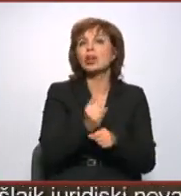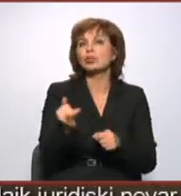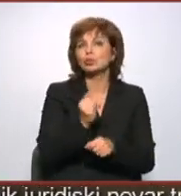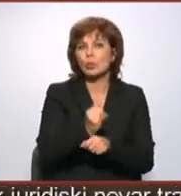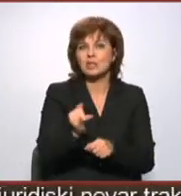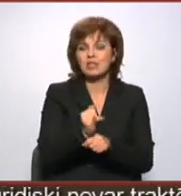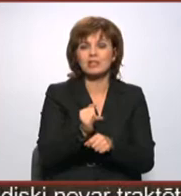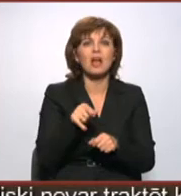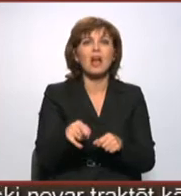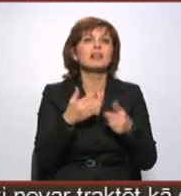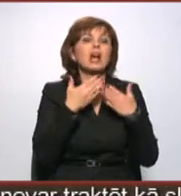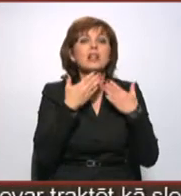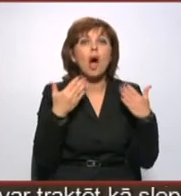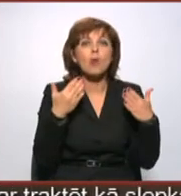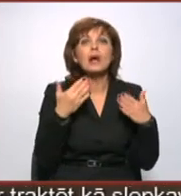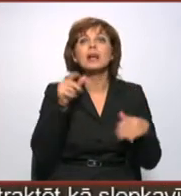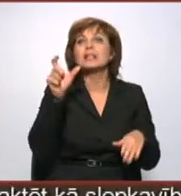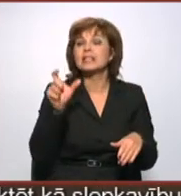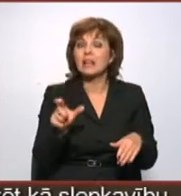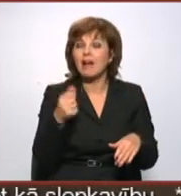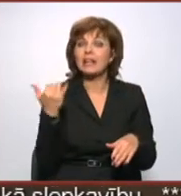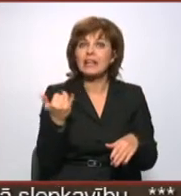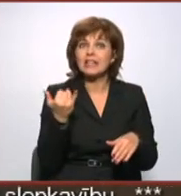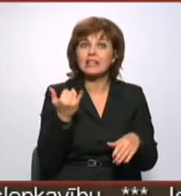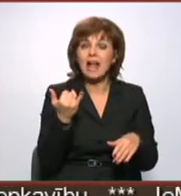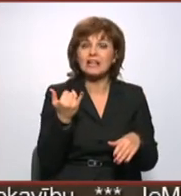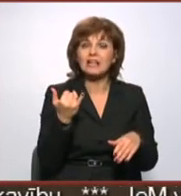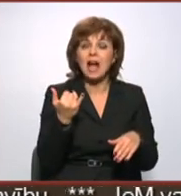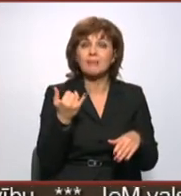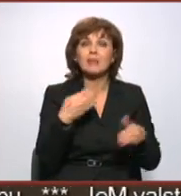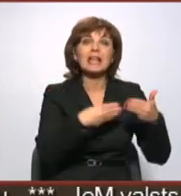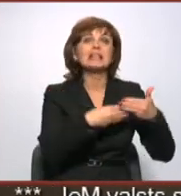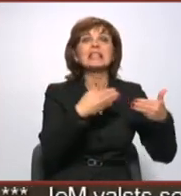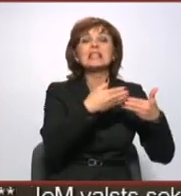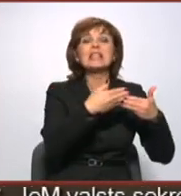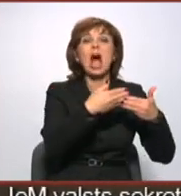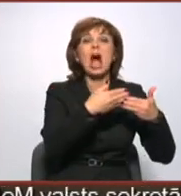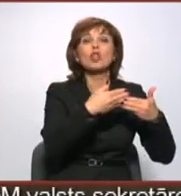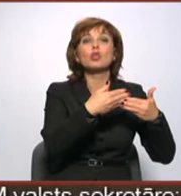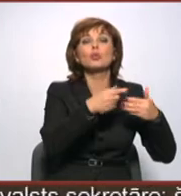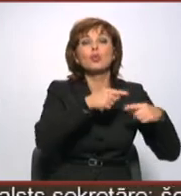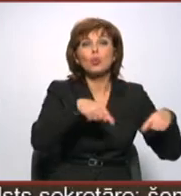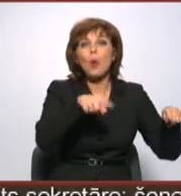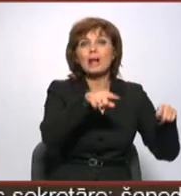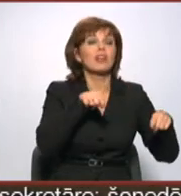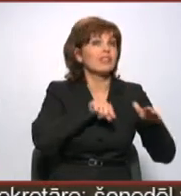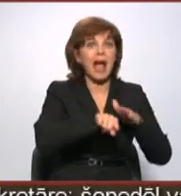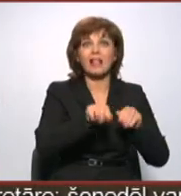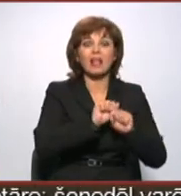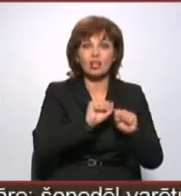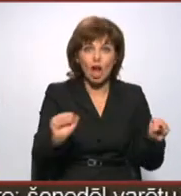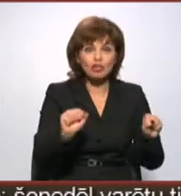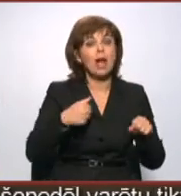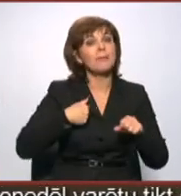tā, ka cilvēks interesēja cietoksnes, bet cietoksne taču nelaid iekšā. Tad mēs teicām, ka mēs soli